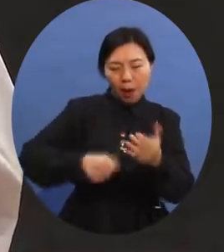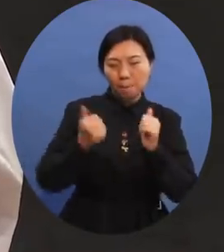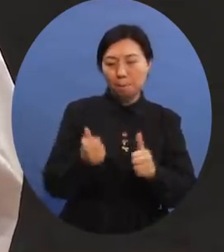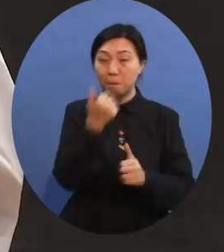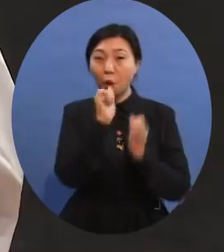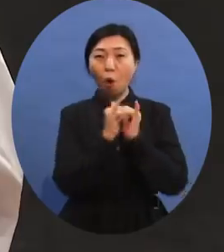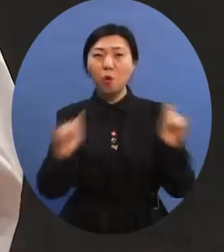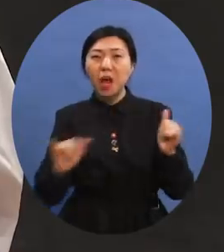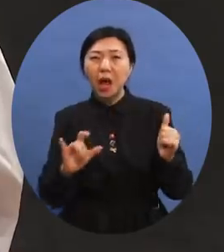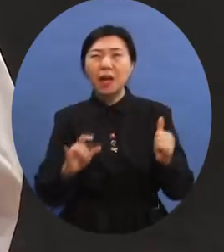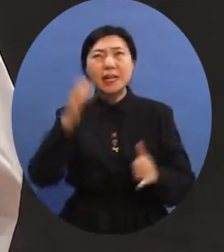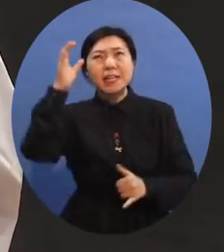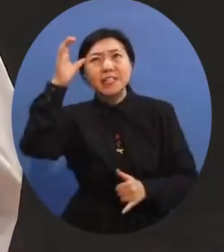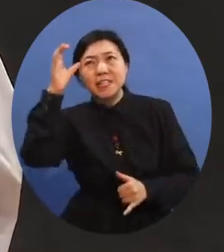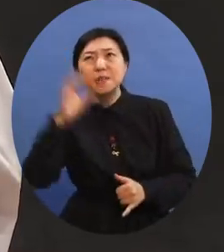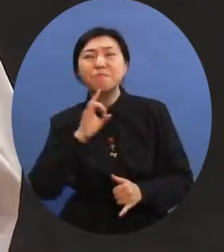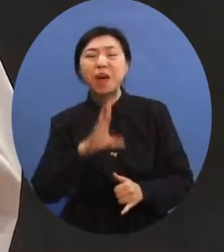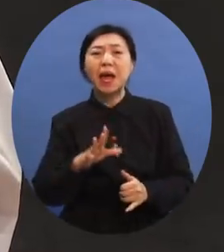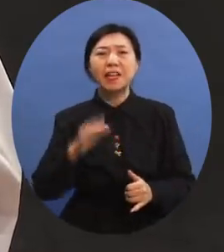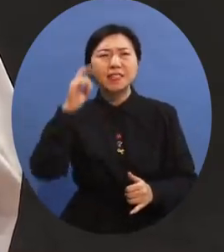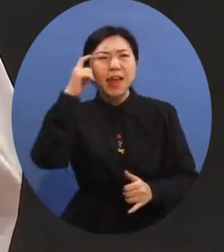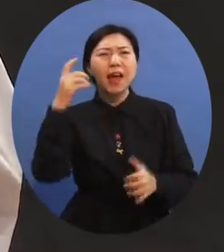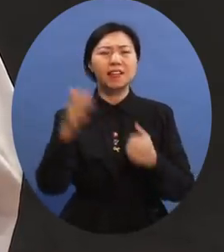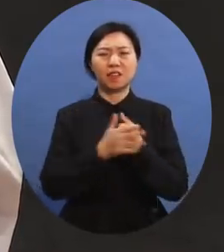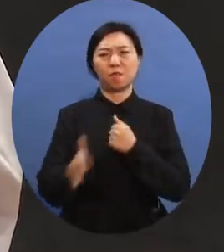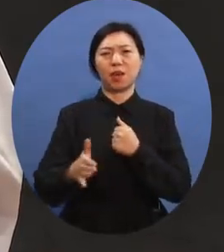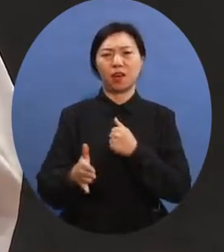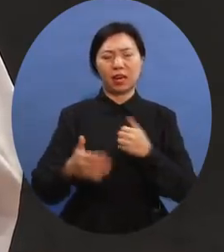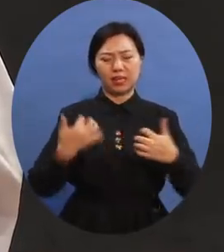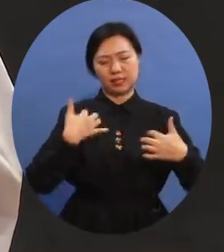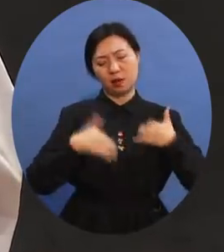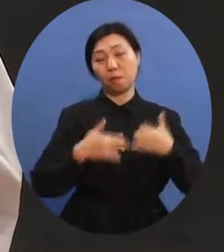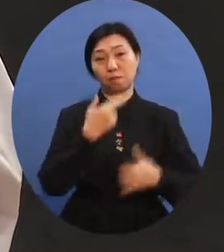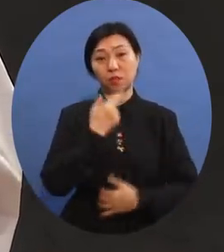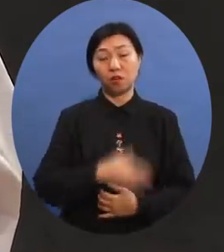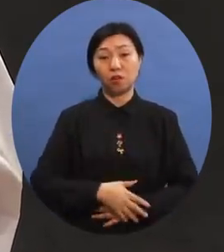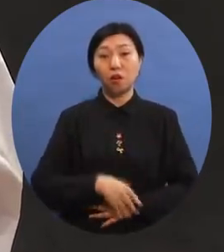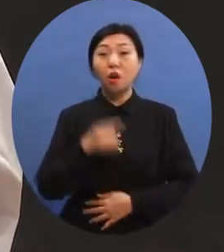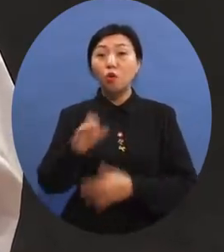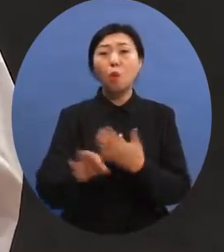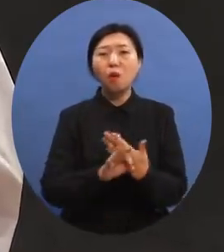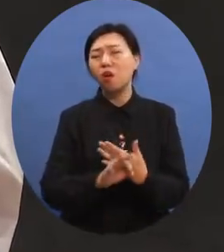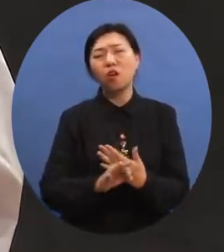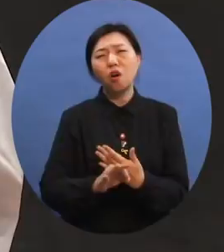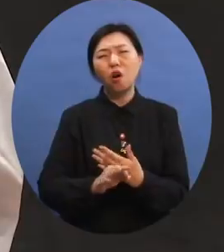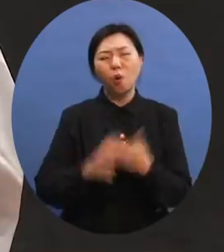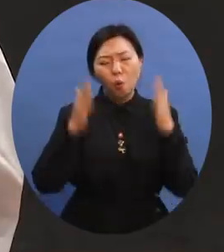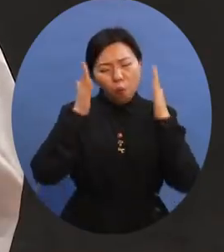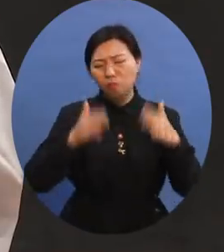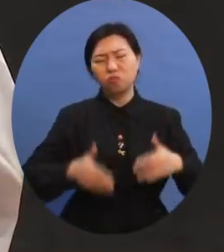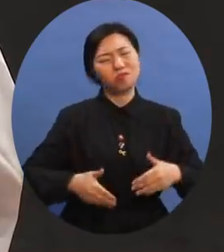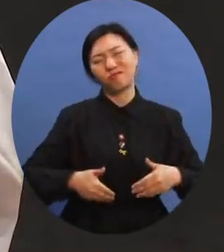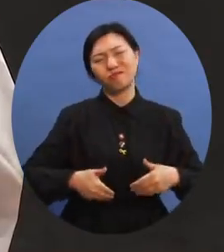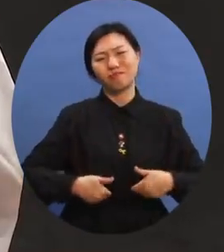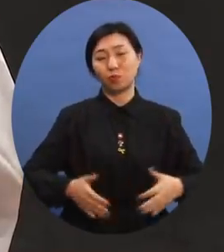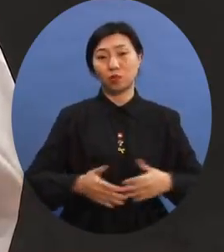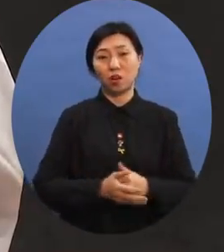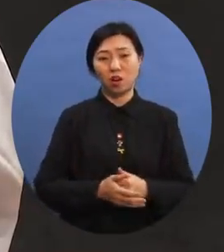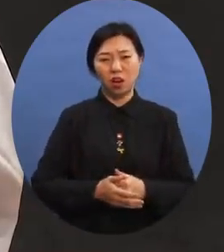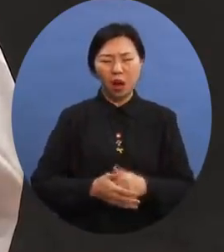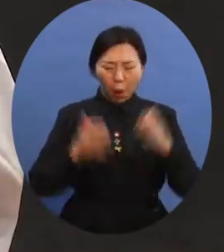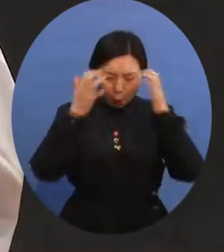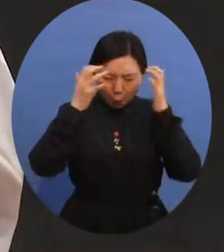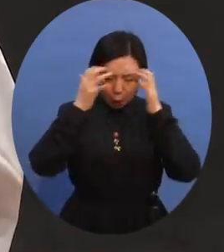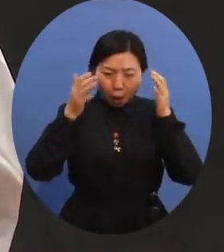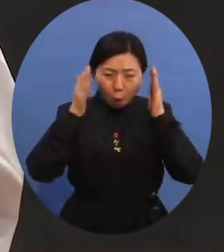거 이렇게 공부를 하면 재미가 없지. 그러면 안 하는 게 나아요. 그렇게 고시 공부를 하면